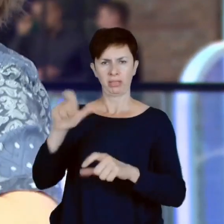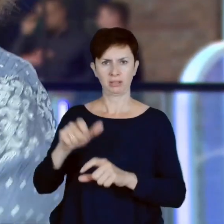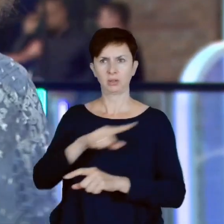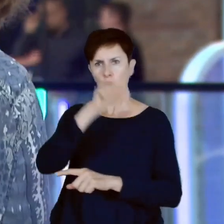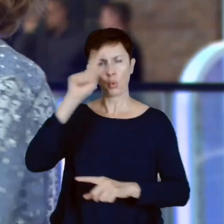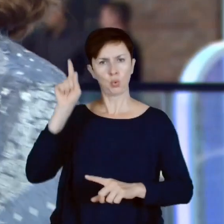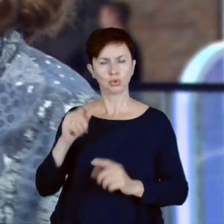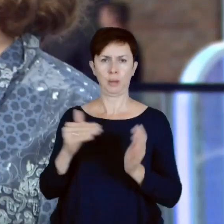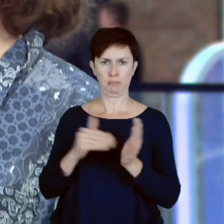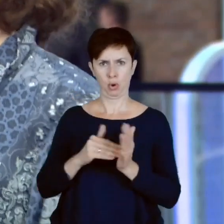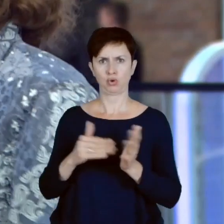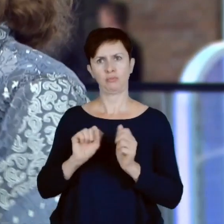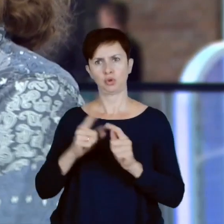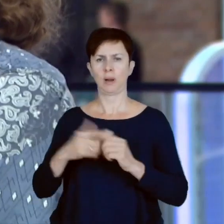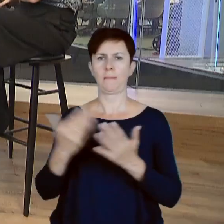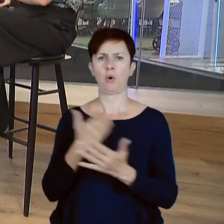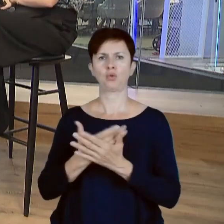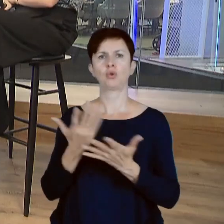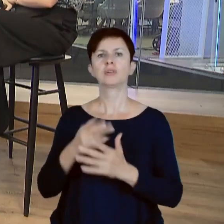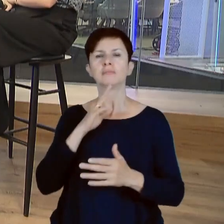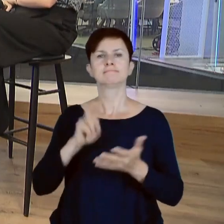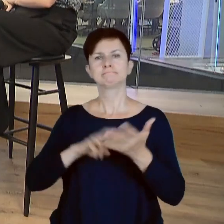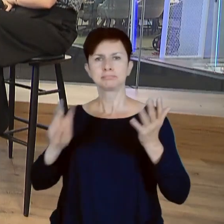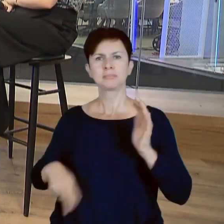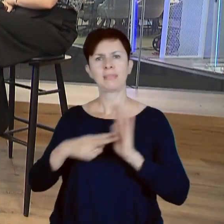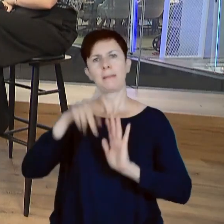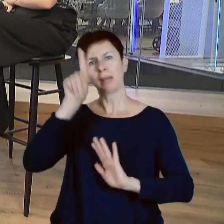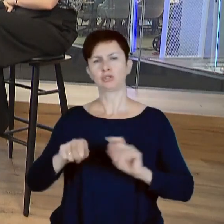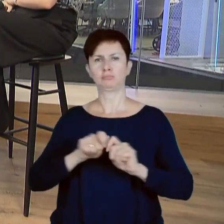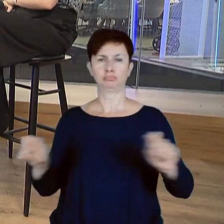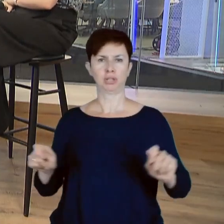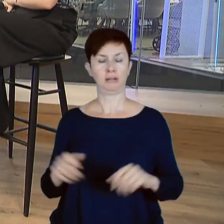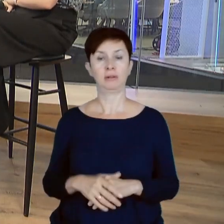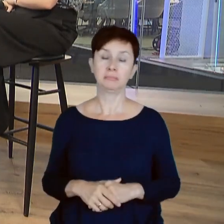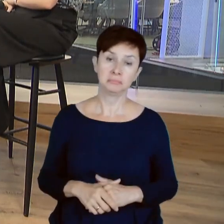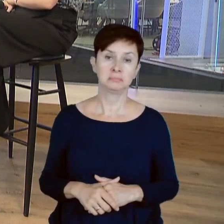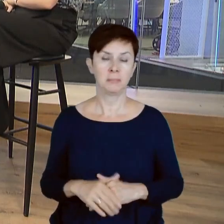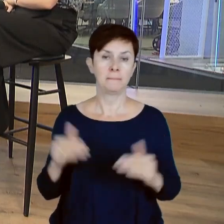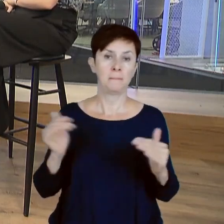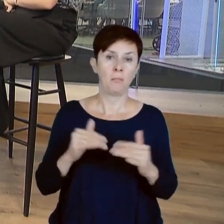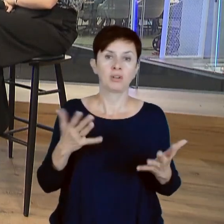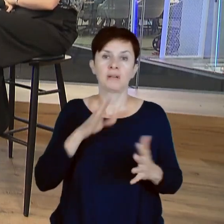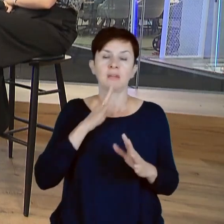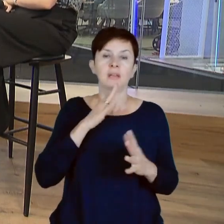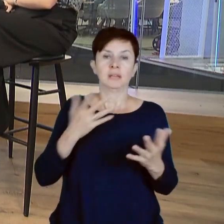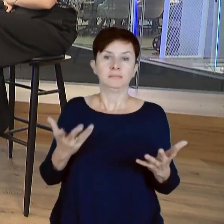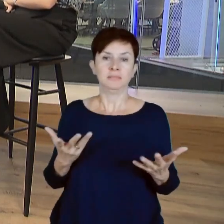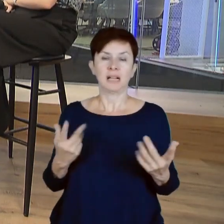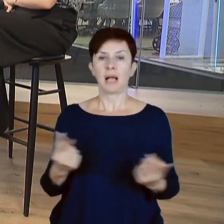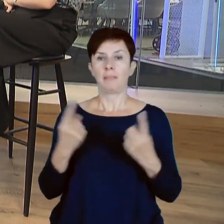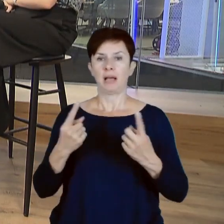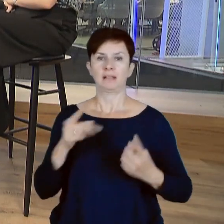i modą. I mi się wydaje, że trzeba to właśnie wzmocnić edukacyjnie, właśnie może też jako kampanię, prawda? To taką po prostu modę